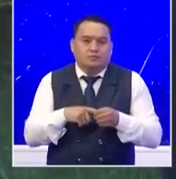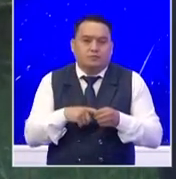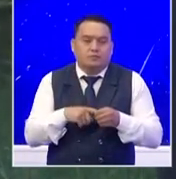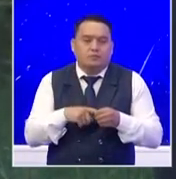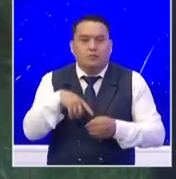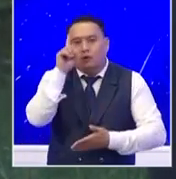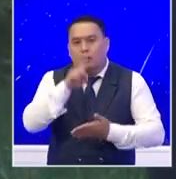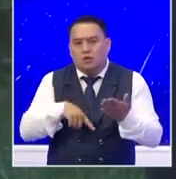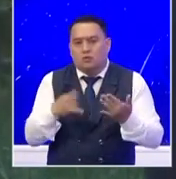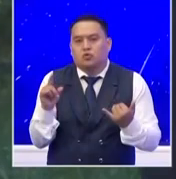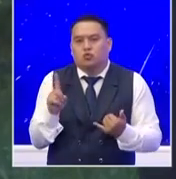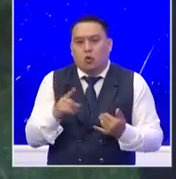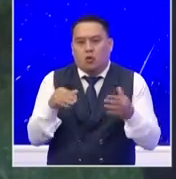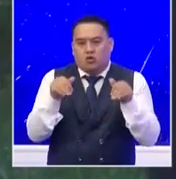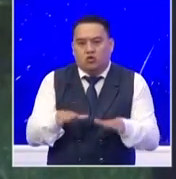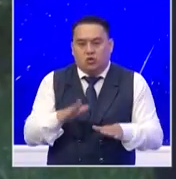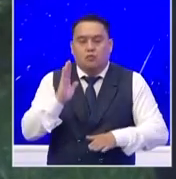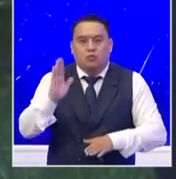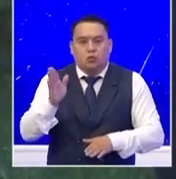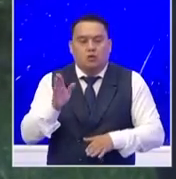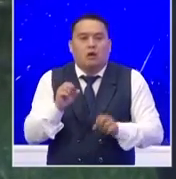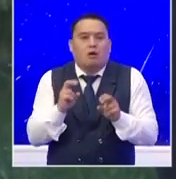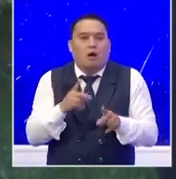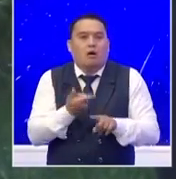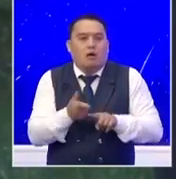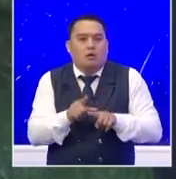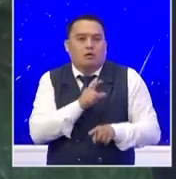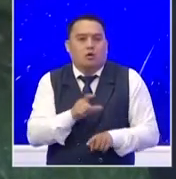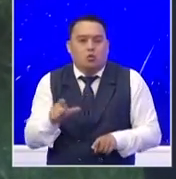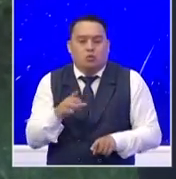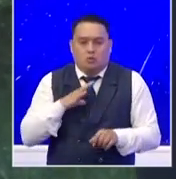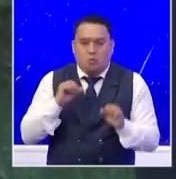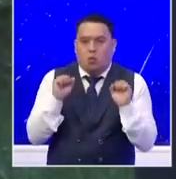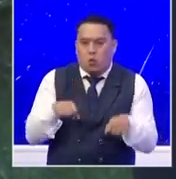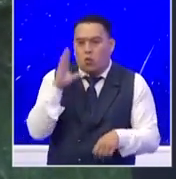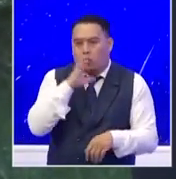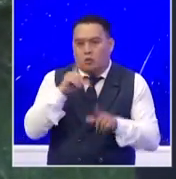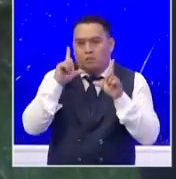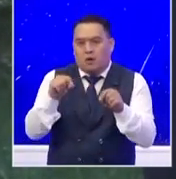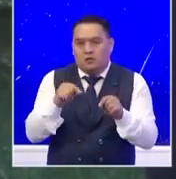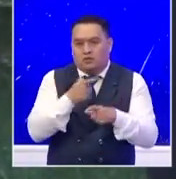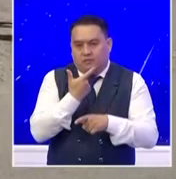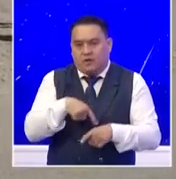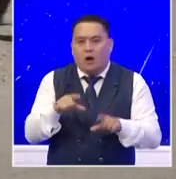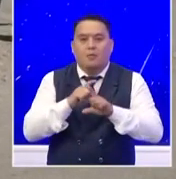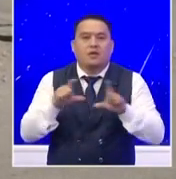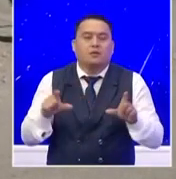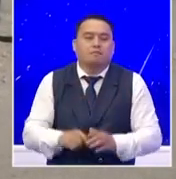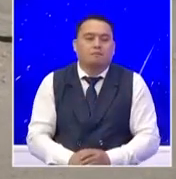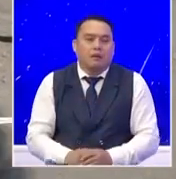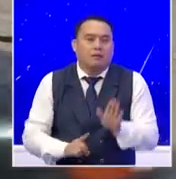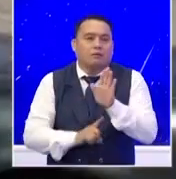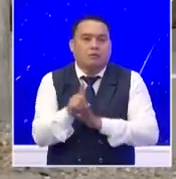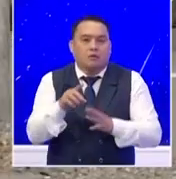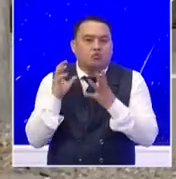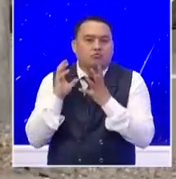Надеемся, что сегодня уже будет принято решение, как эти люди смогут поехать на свои объекты. Начал работать